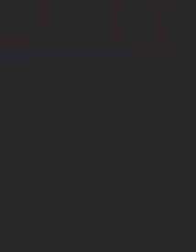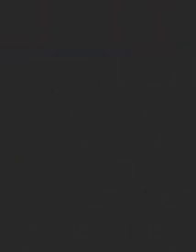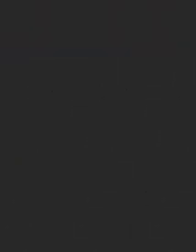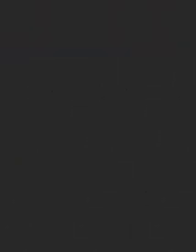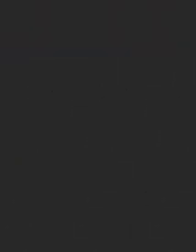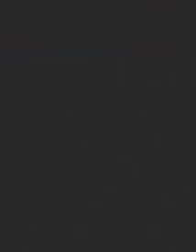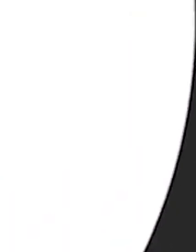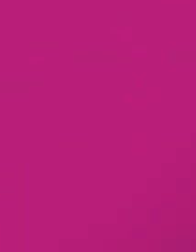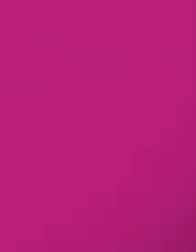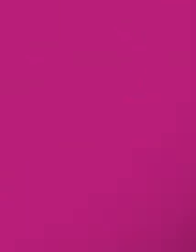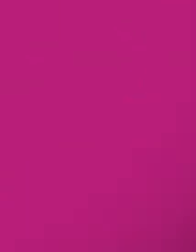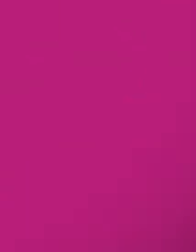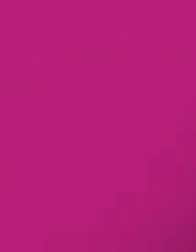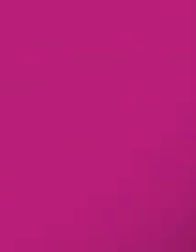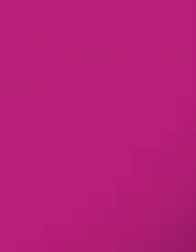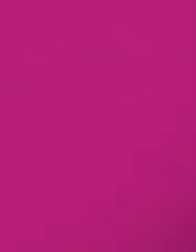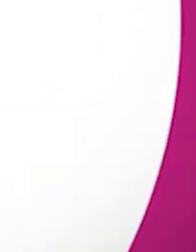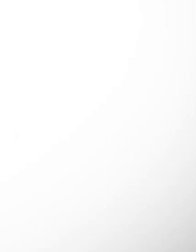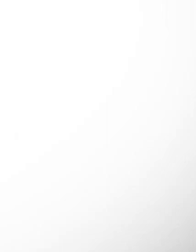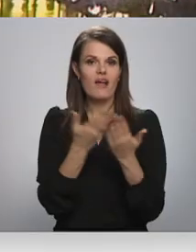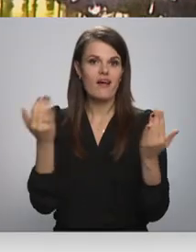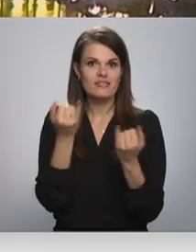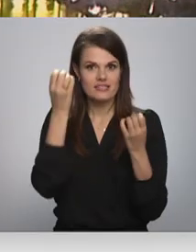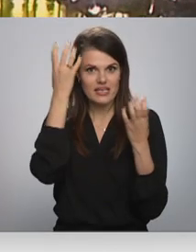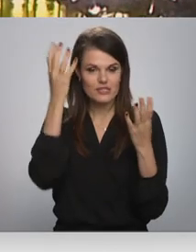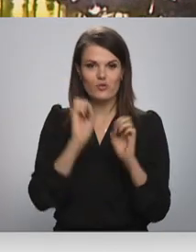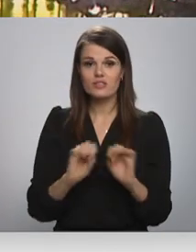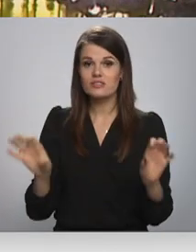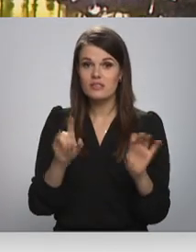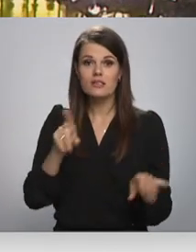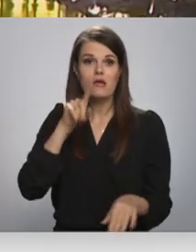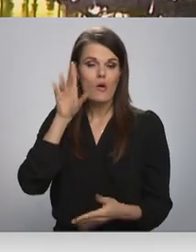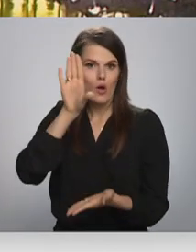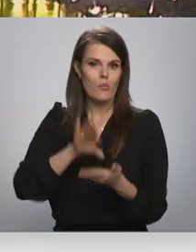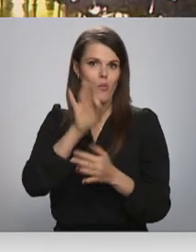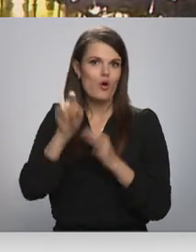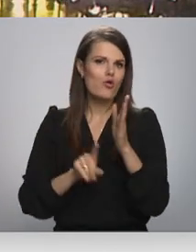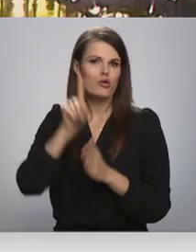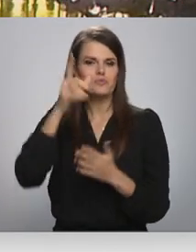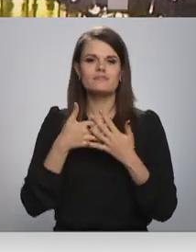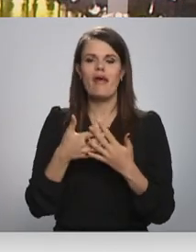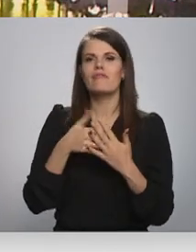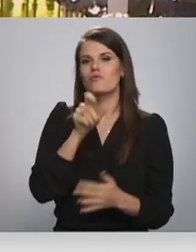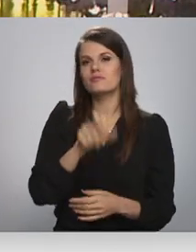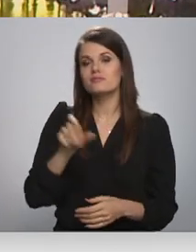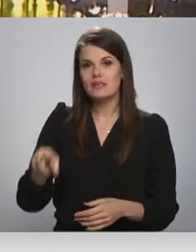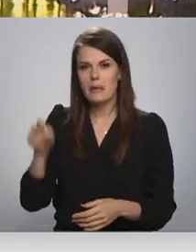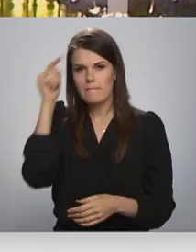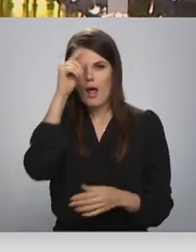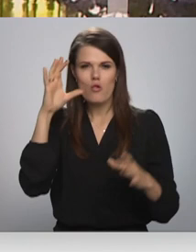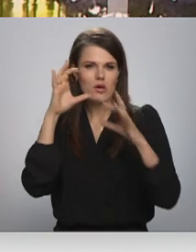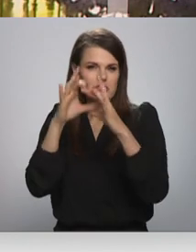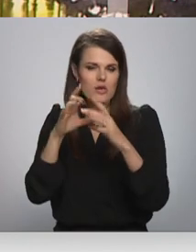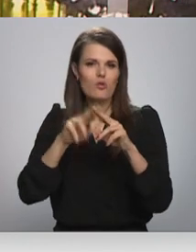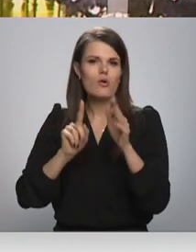Re! Viss ēters ir te! Un arī jau pieredzējušiem kosmosa entuziastiem, mano caurumu un tālo